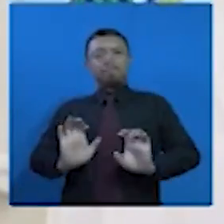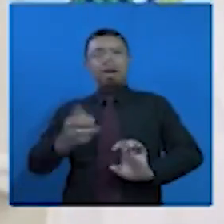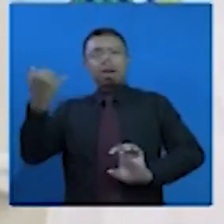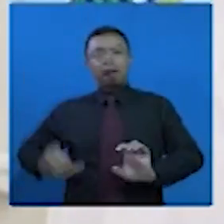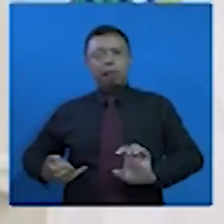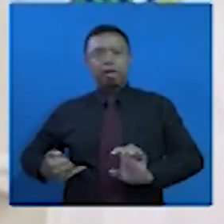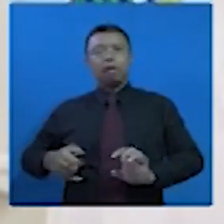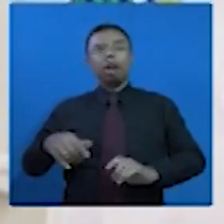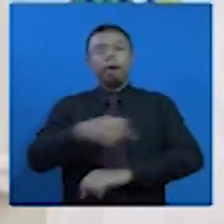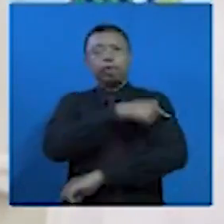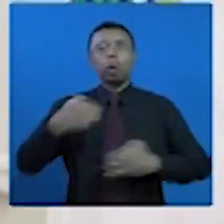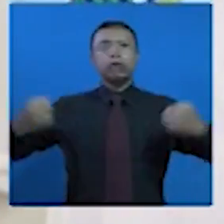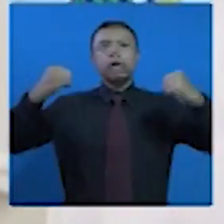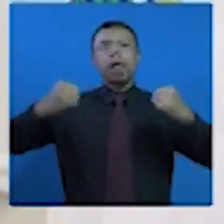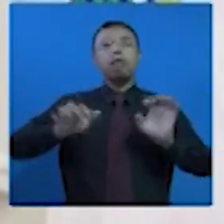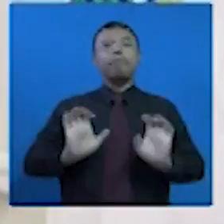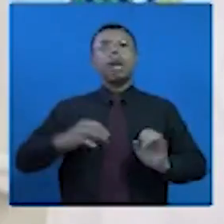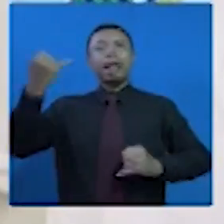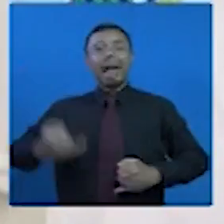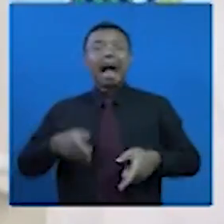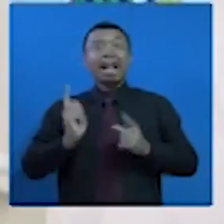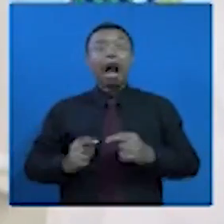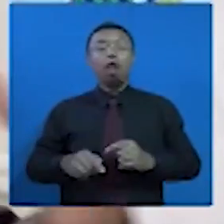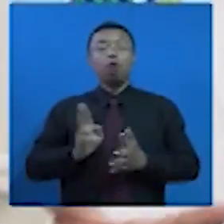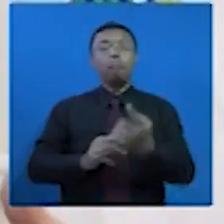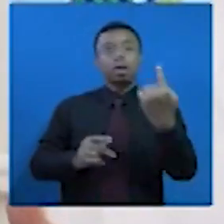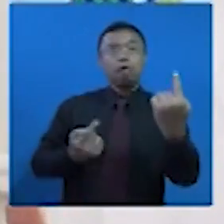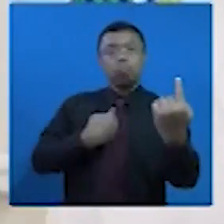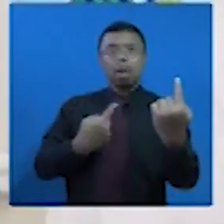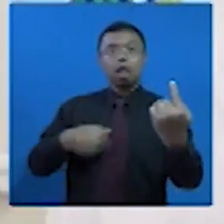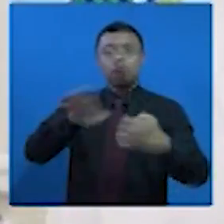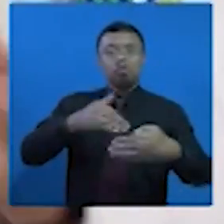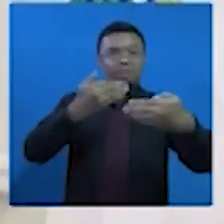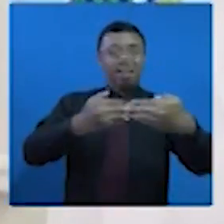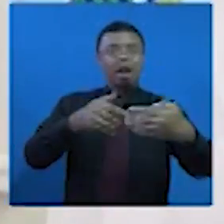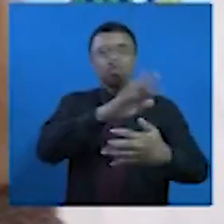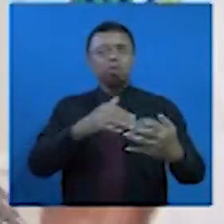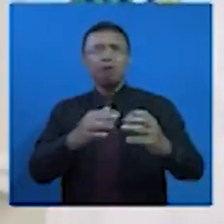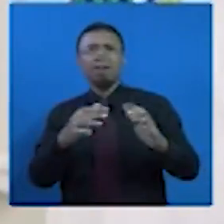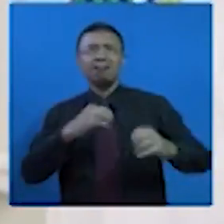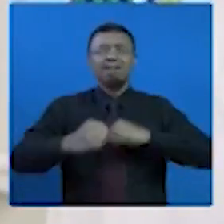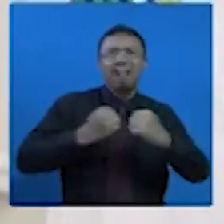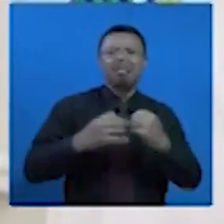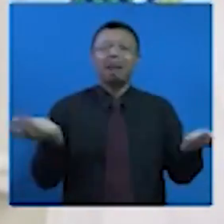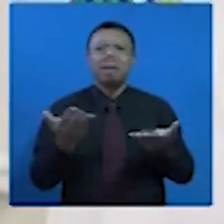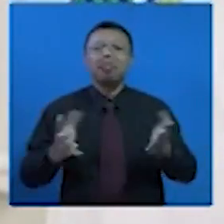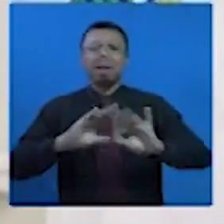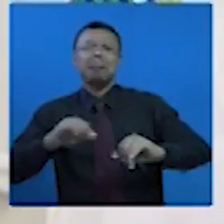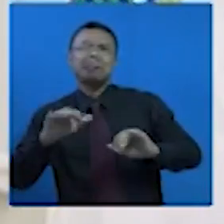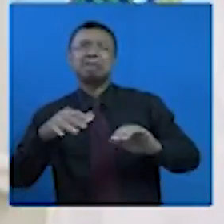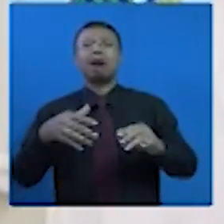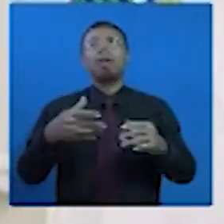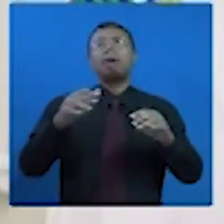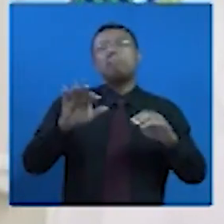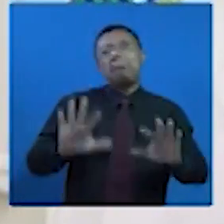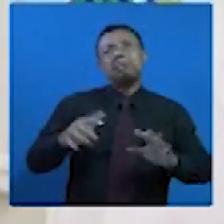tenaga medis adalah pertahanan terakhir kita bila bagian depan kita semua terus-menerus berkegiatan lebih biasa lebih